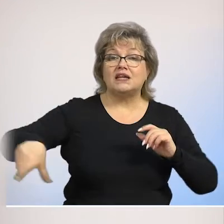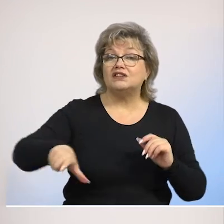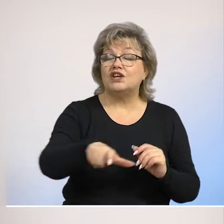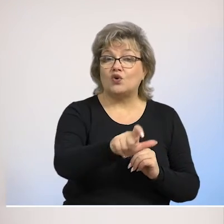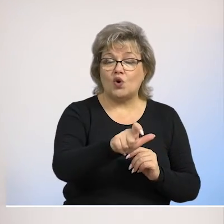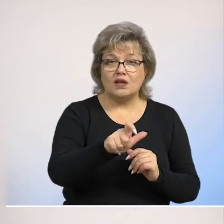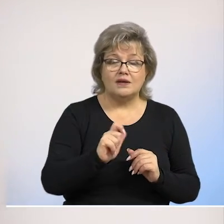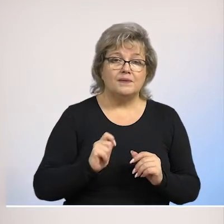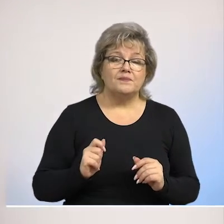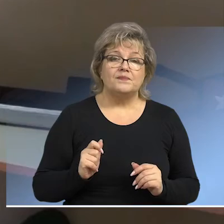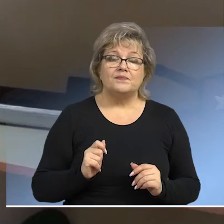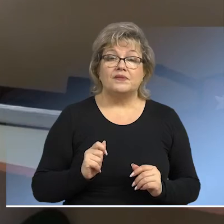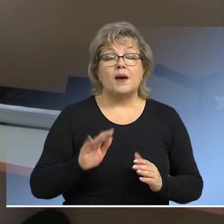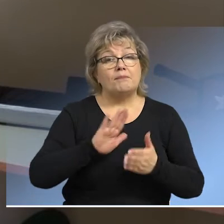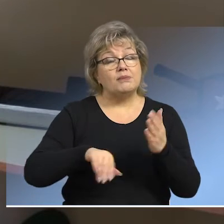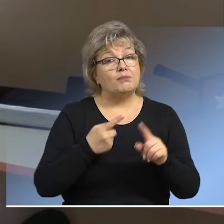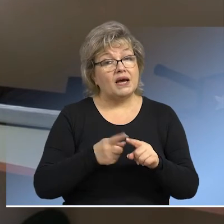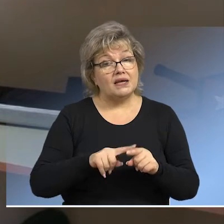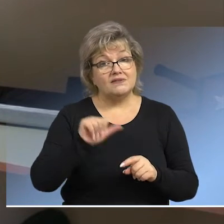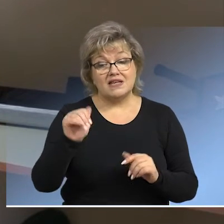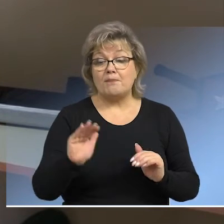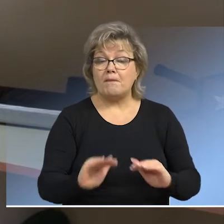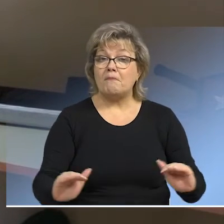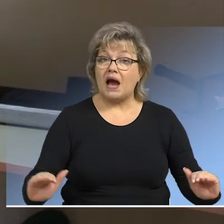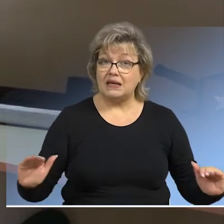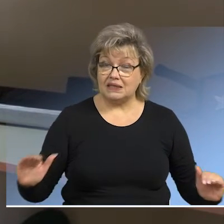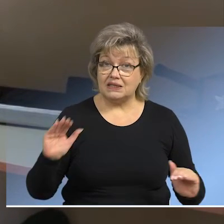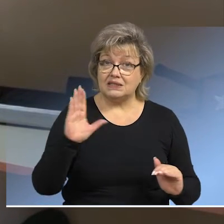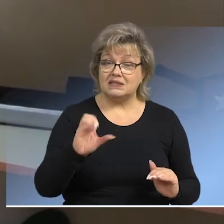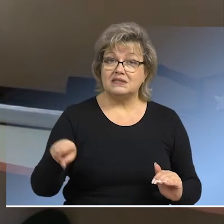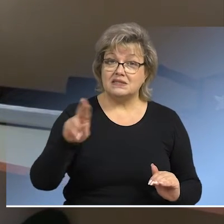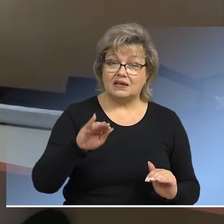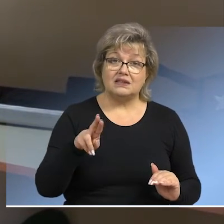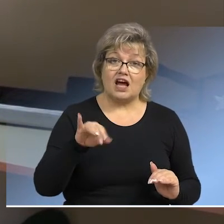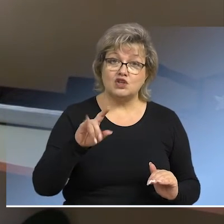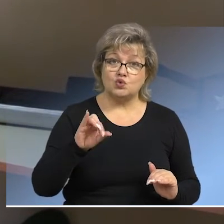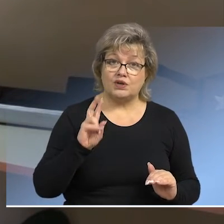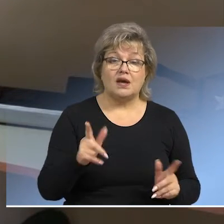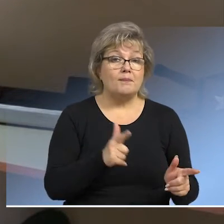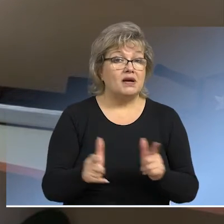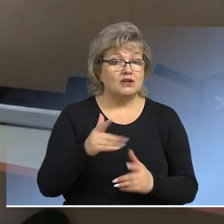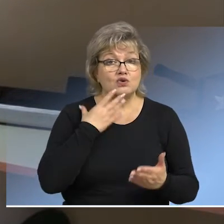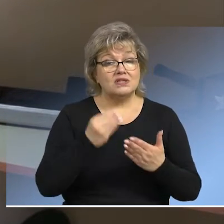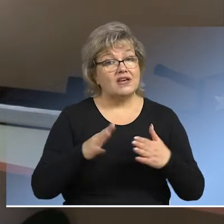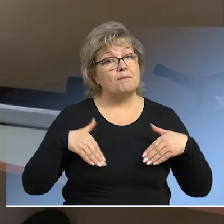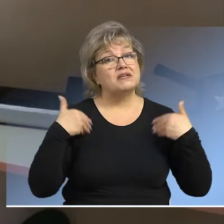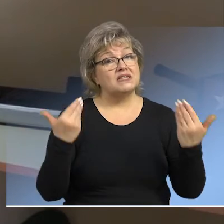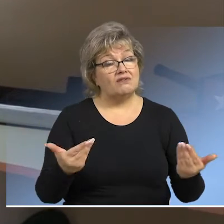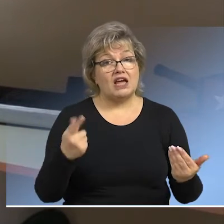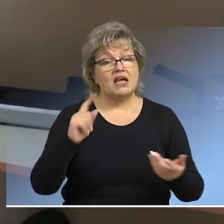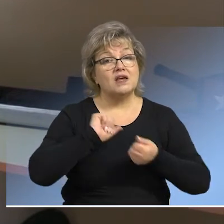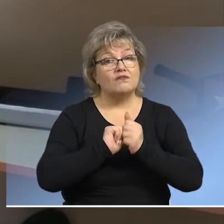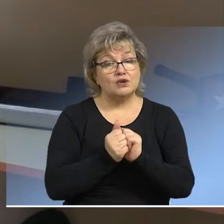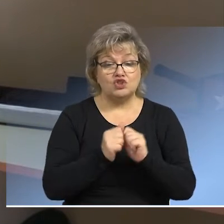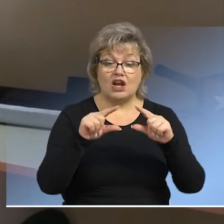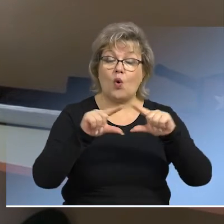поплыли туманы над рекой. Помимо этого, самые маленькие воспитанники детского сада «Лазурик» подготовили свои поздравления.